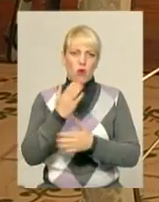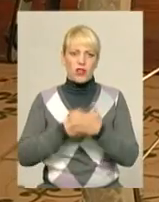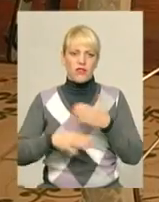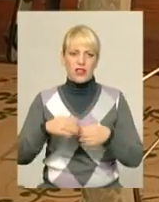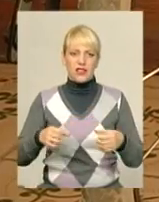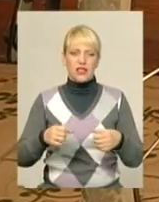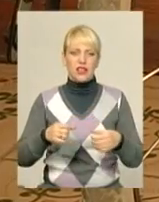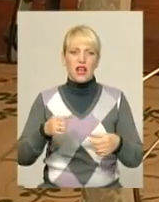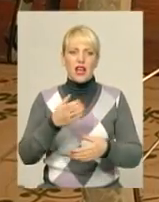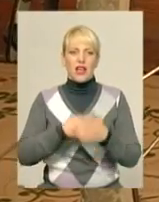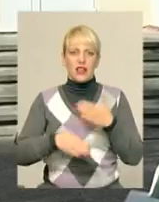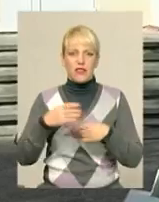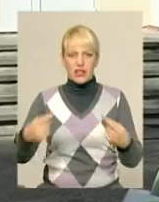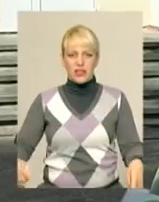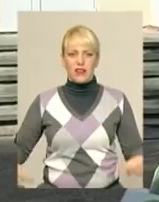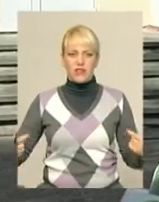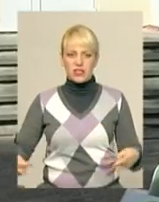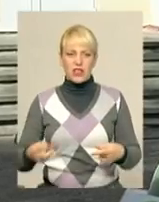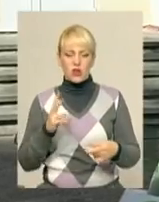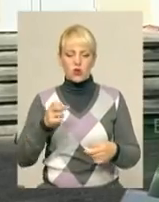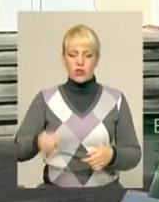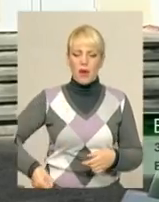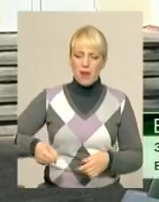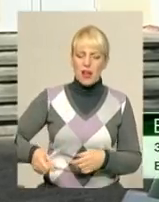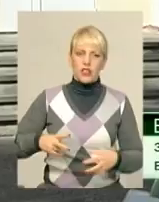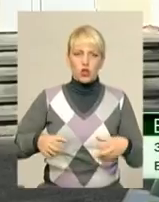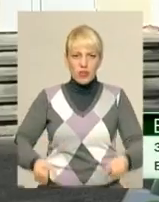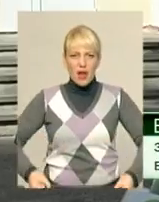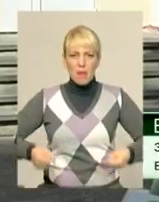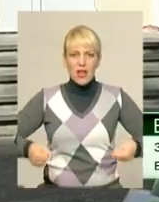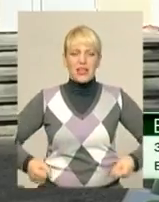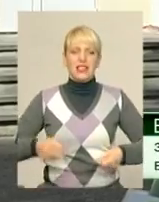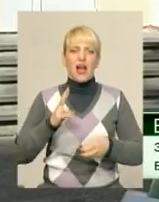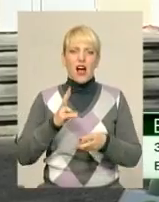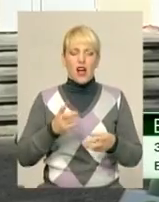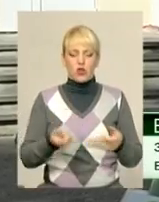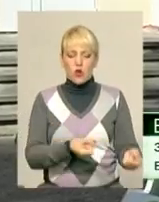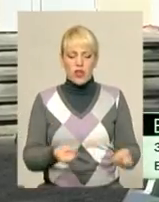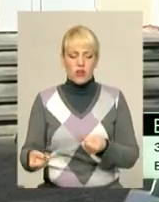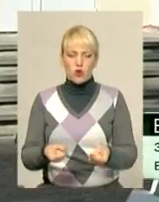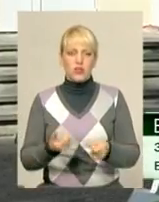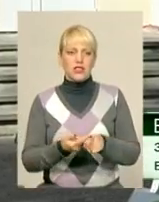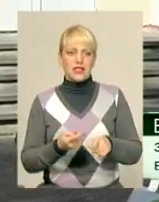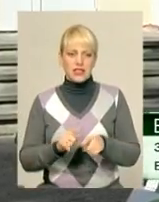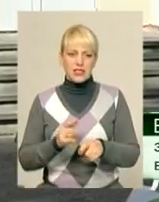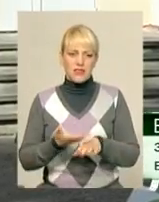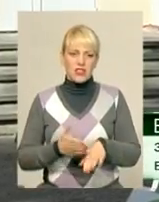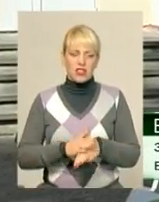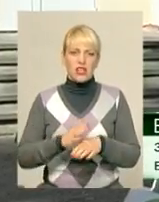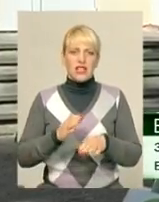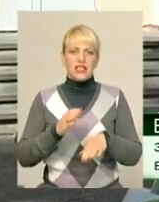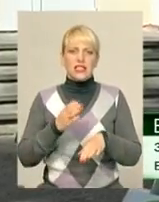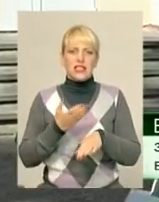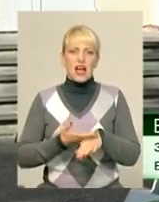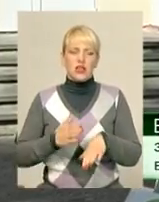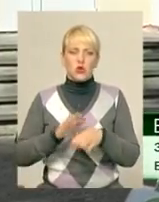візках. Дехто з них на паличках, дехто на милицях, дехто потребує пересування на ношах. І це, звичайно, затруднює їхні